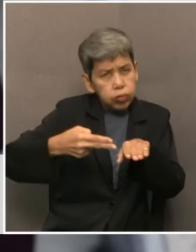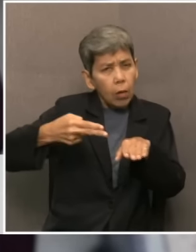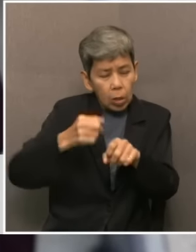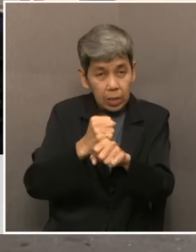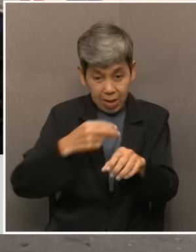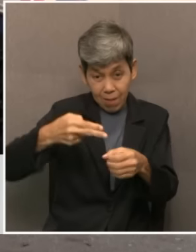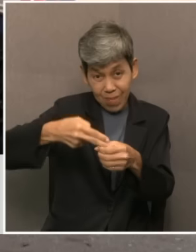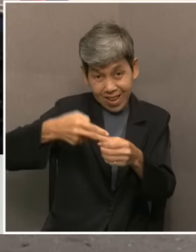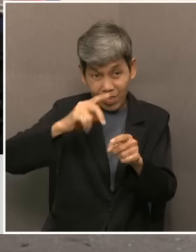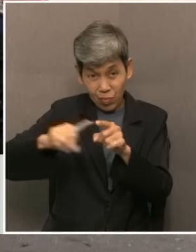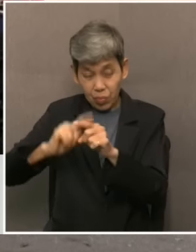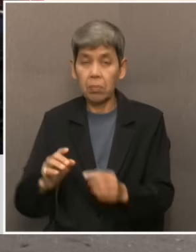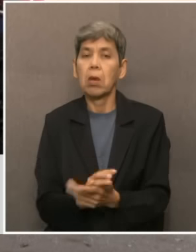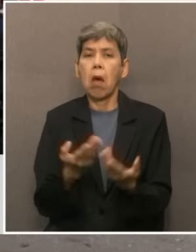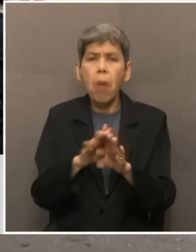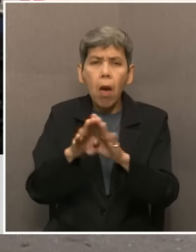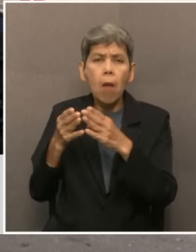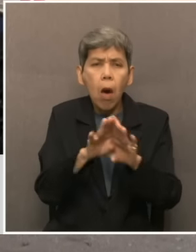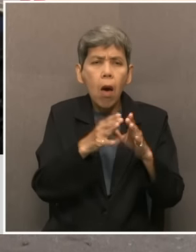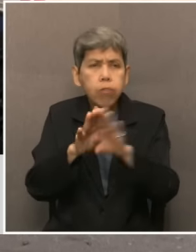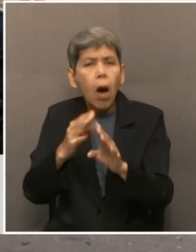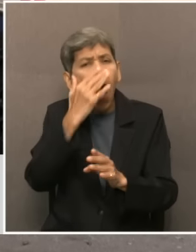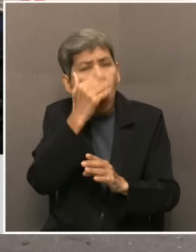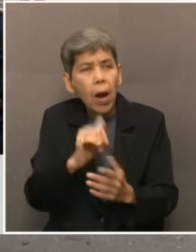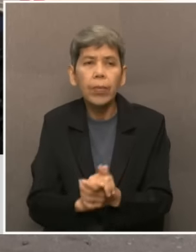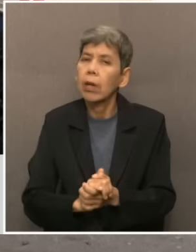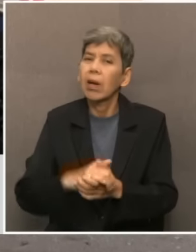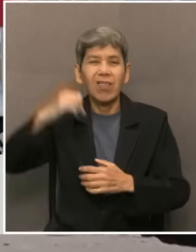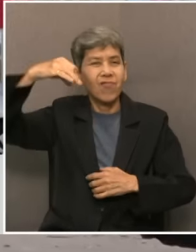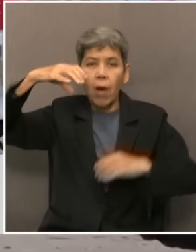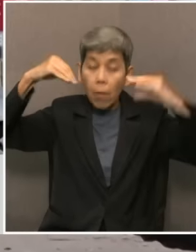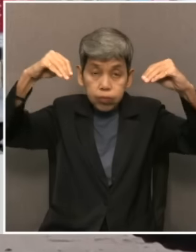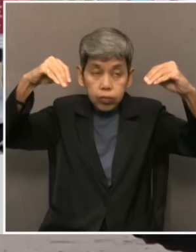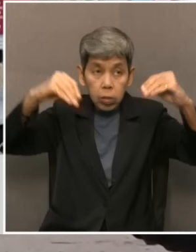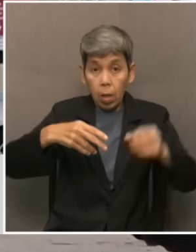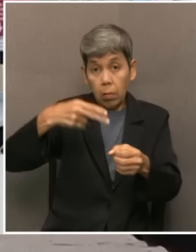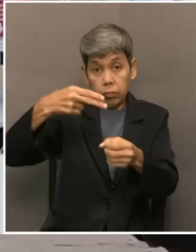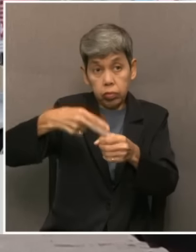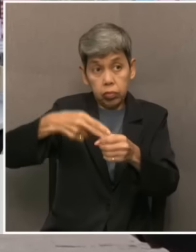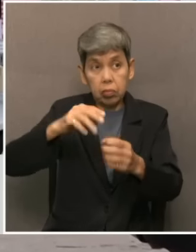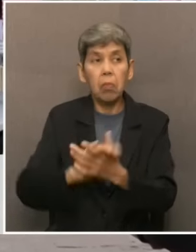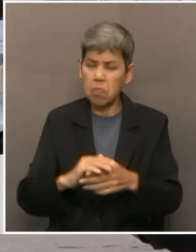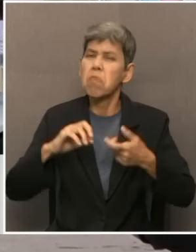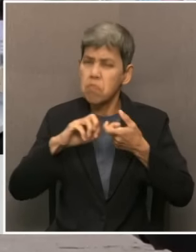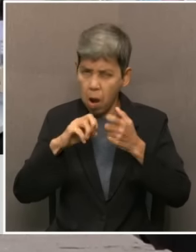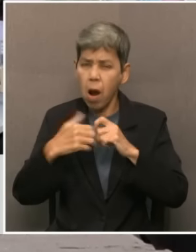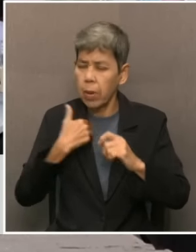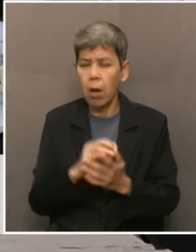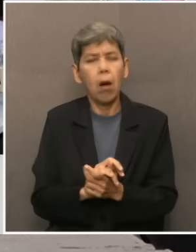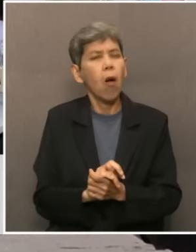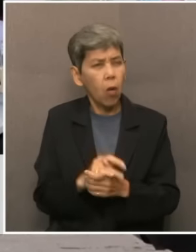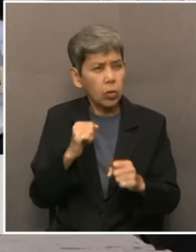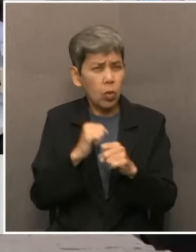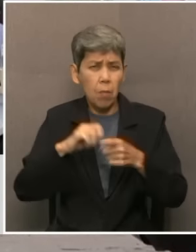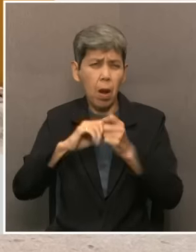หลงจาก neutr หลายแ่งต้องปิดทำการไปเองจากไฟฟ้าดับแล้วปมน้มหแ่งก็ยัง doch ได้รบผกระทบได้รคามเสยหายจ